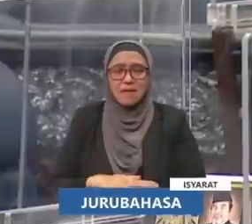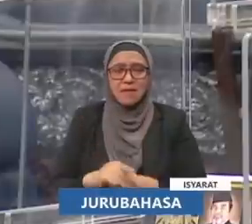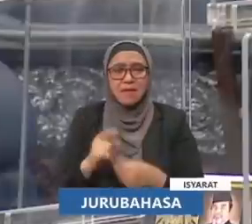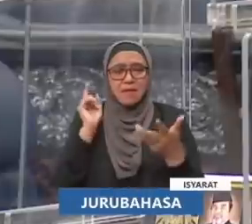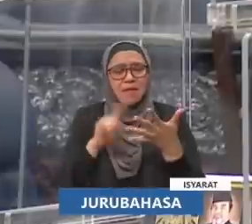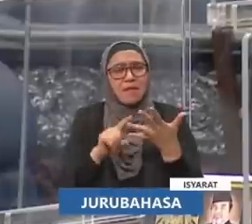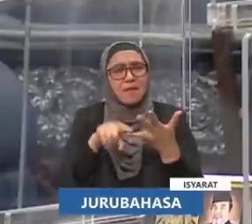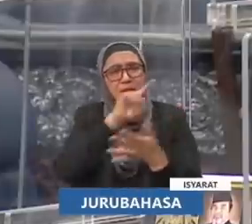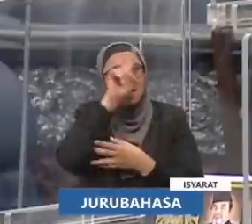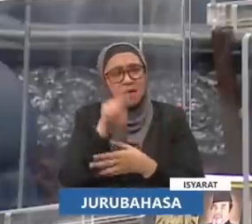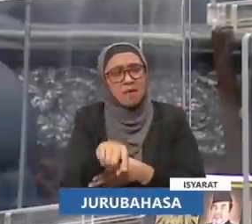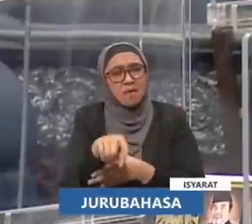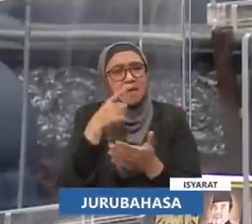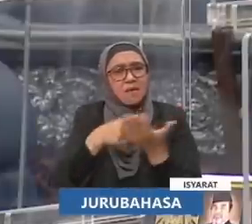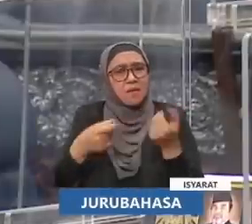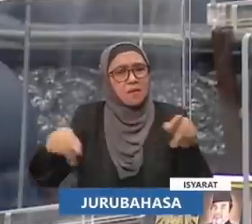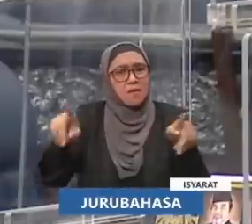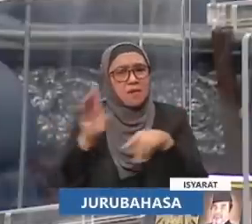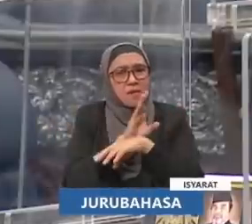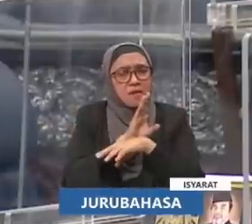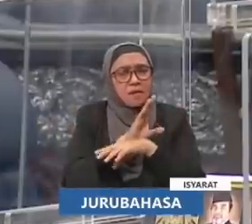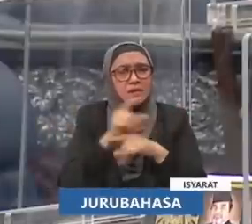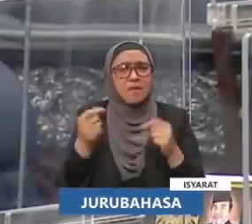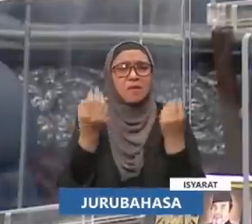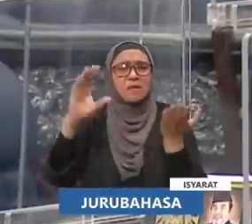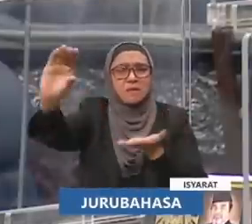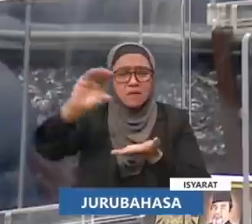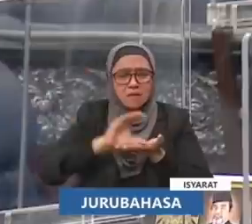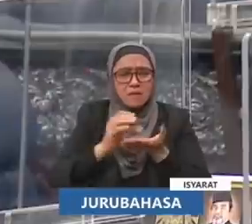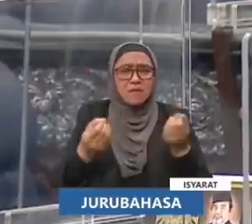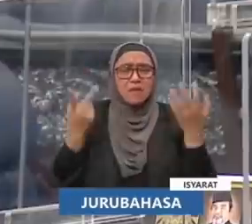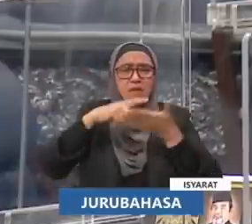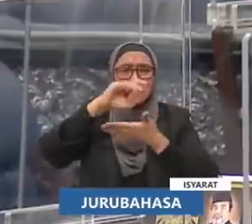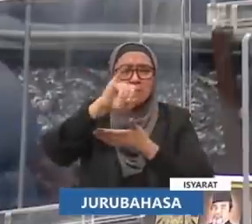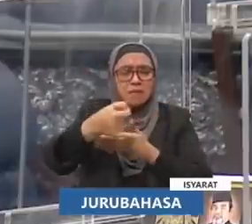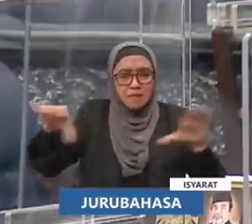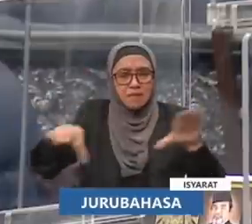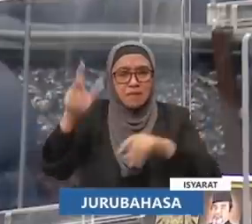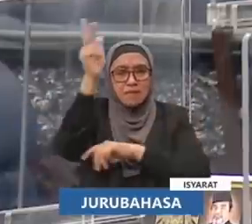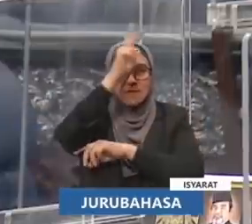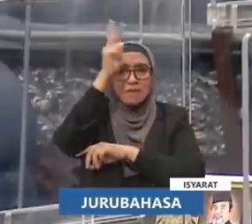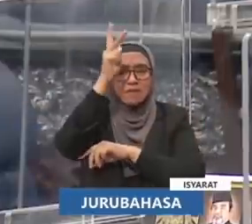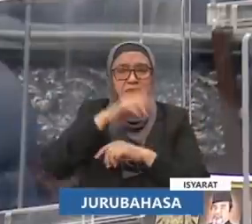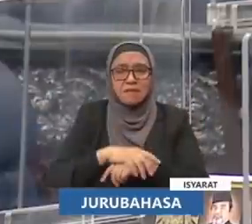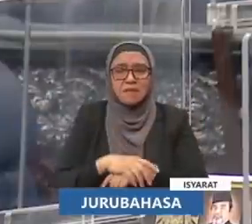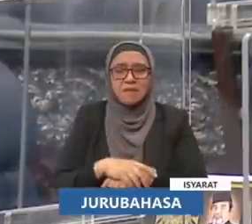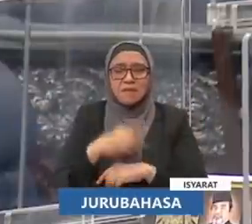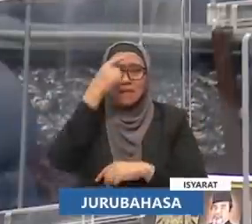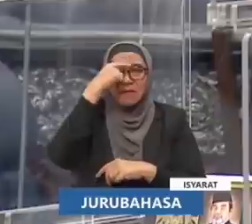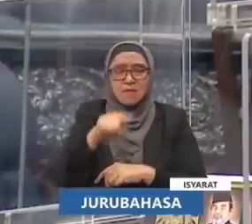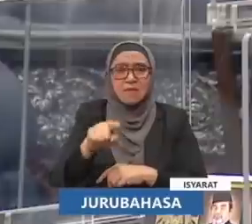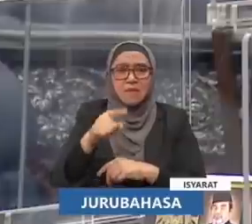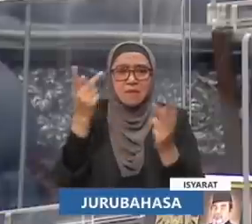perniagaan. Apa peluang perniagaan dan berapa banyak peruntukan, berapa banyak projek yang dibuat oleh kerajaan, ya,